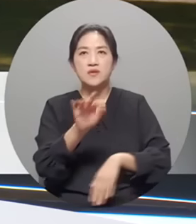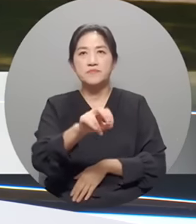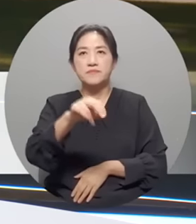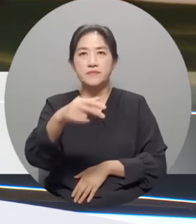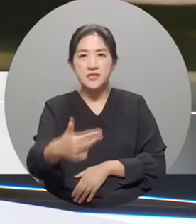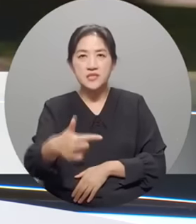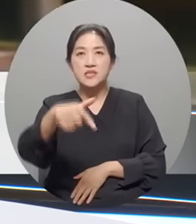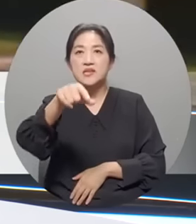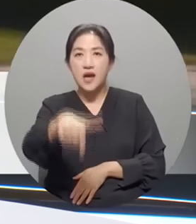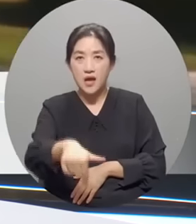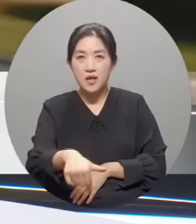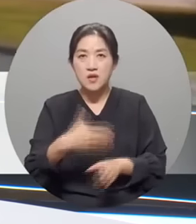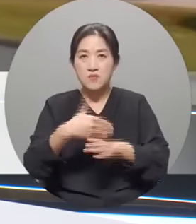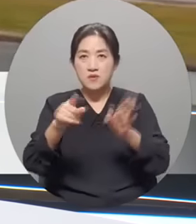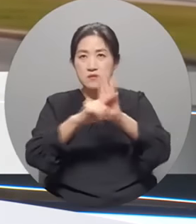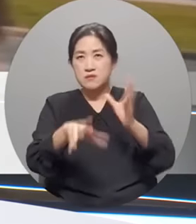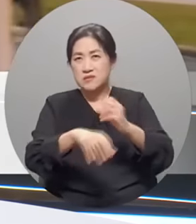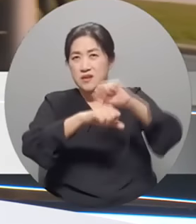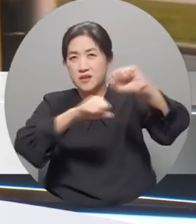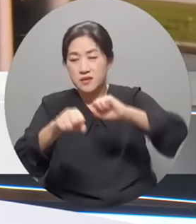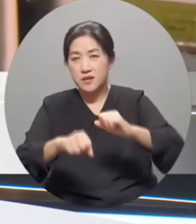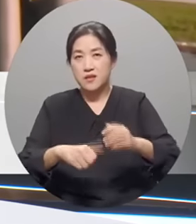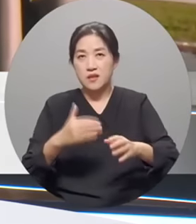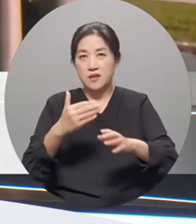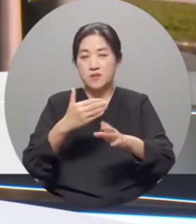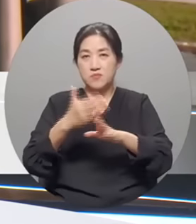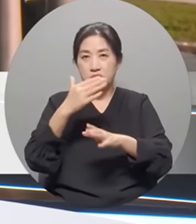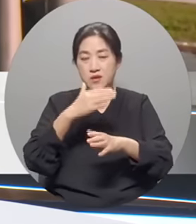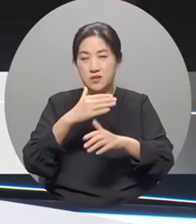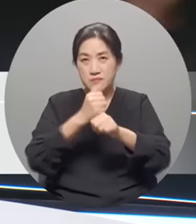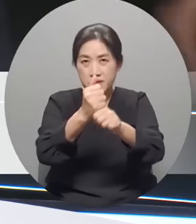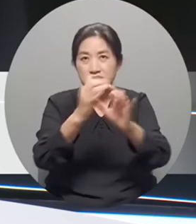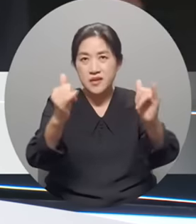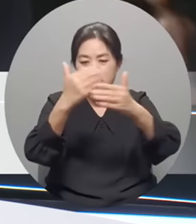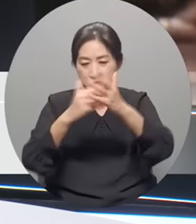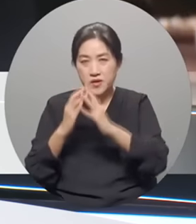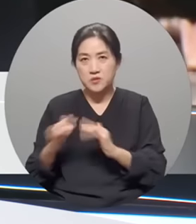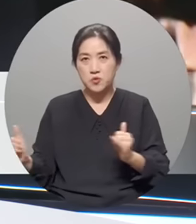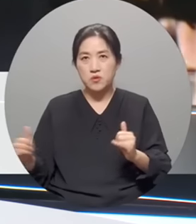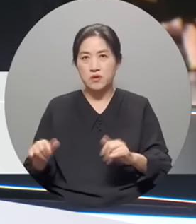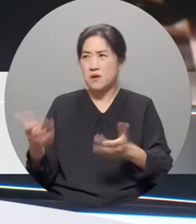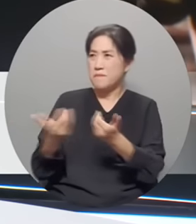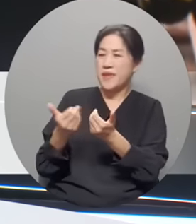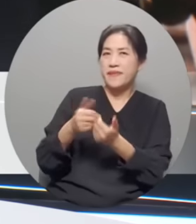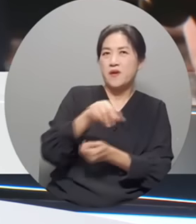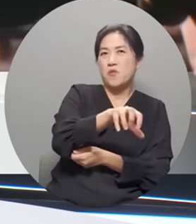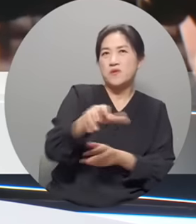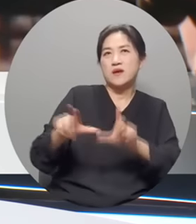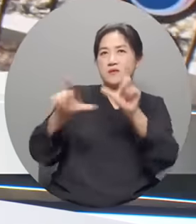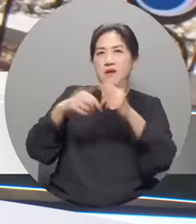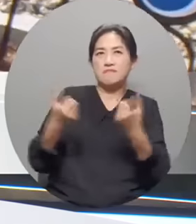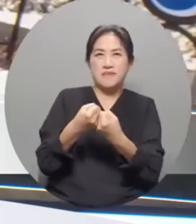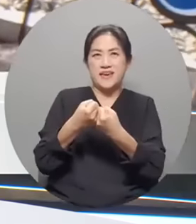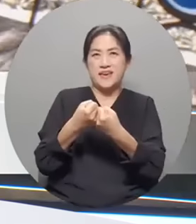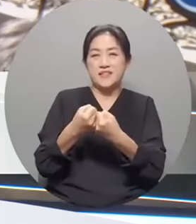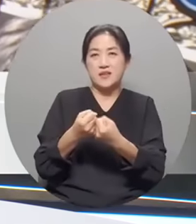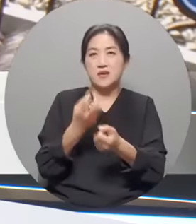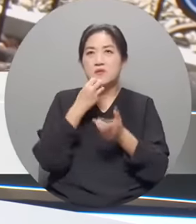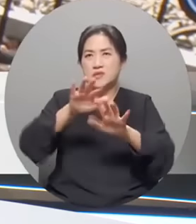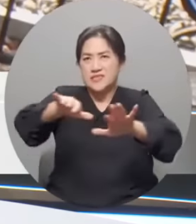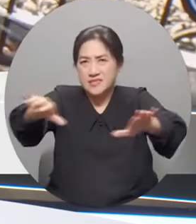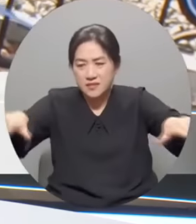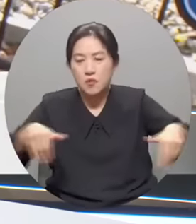임진각에서 대북전단을 날리려는 납북자 가족 모임과 이에 반대하는 접경 지역 주민들이 대치했는데요. 경기도 등이 나서면서